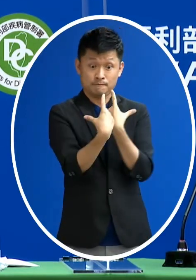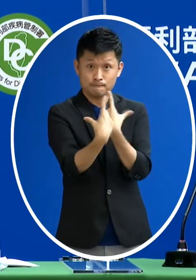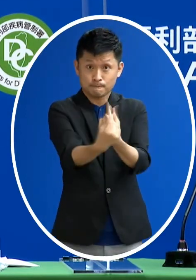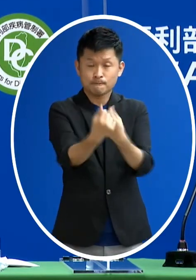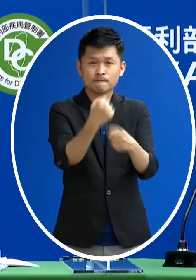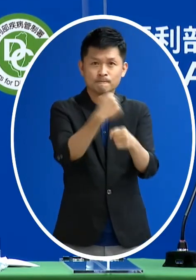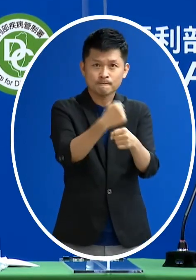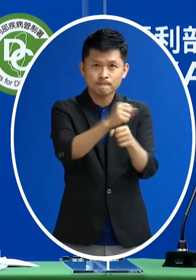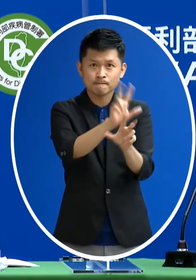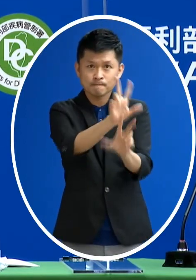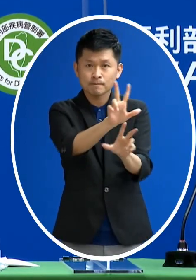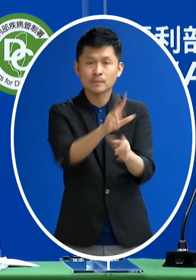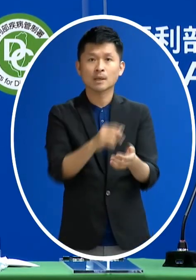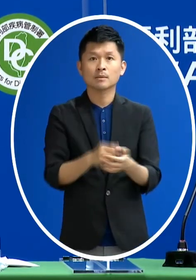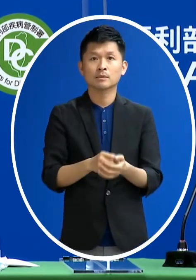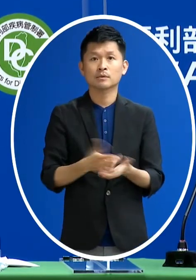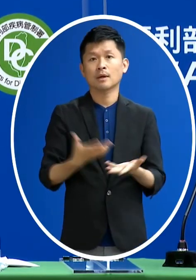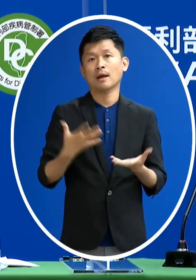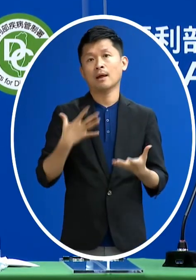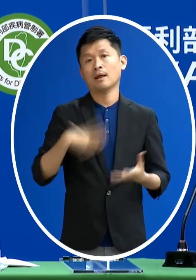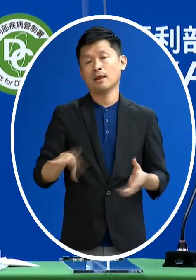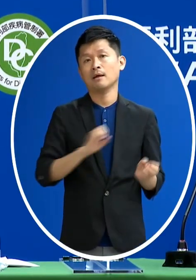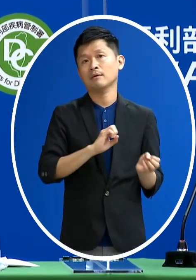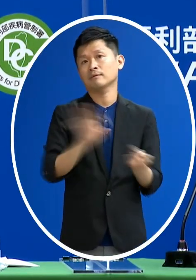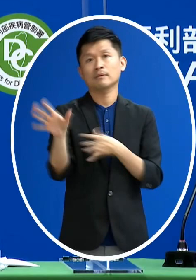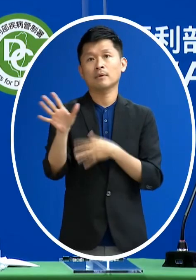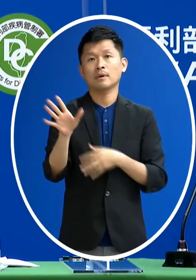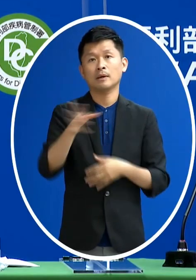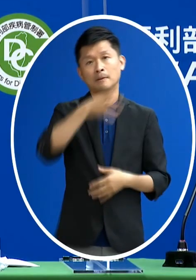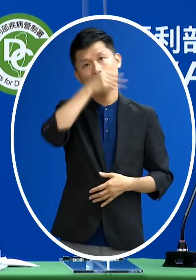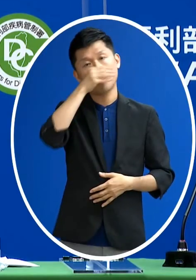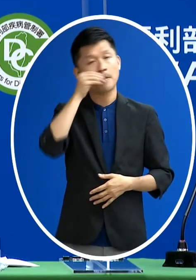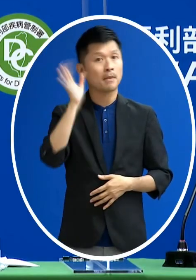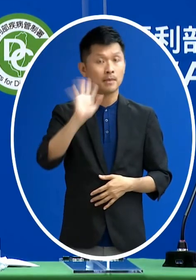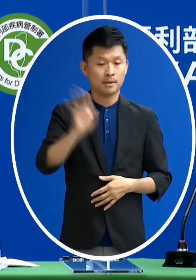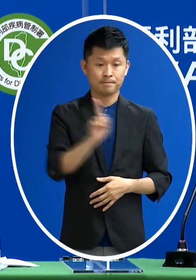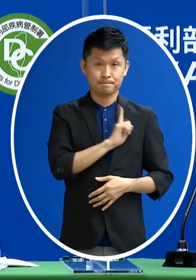的防疫，好让自主性的防疫让大家一起度过难关。